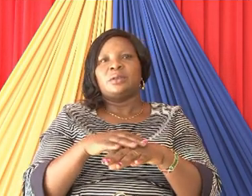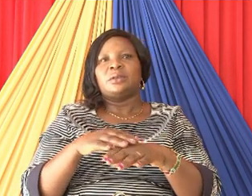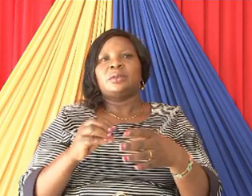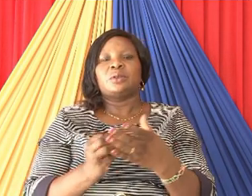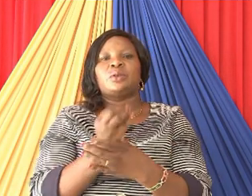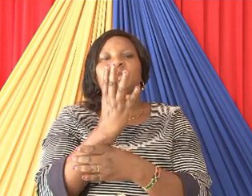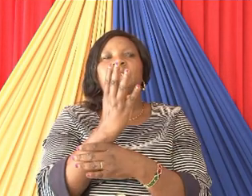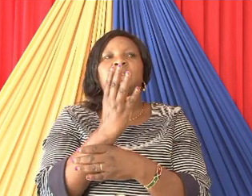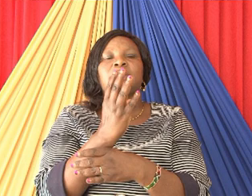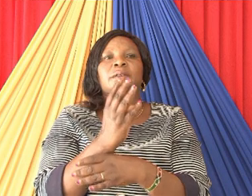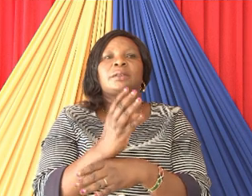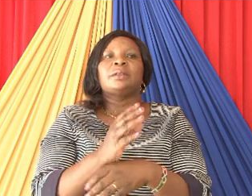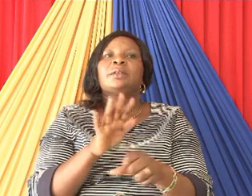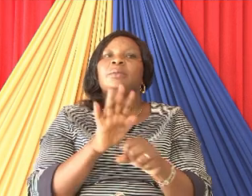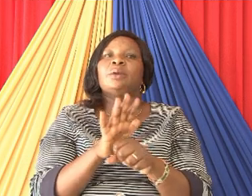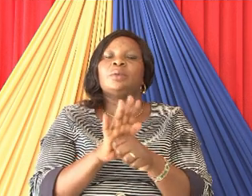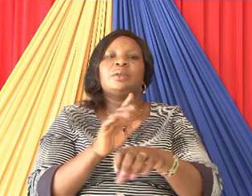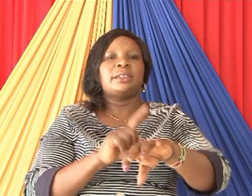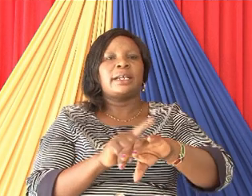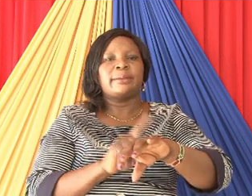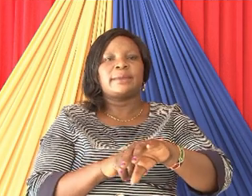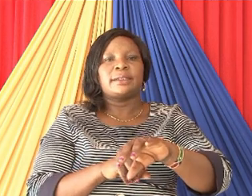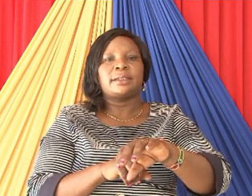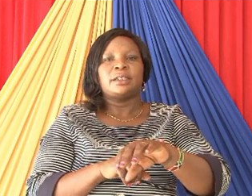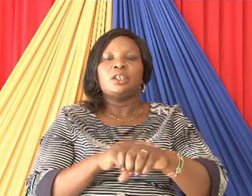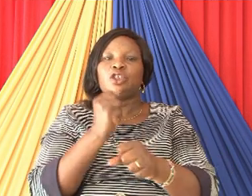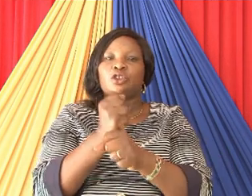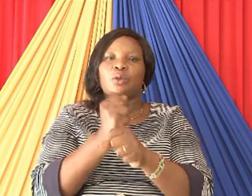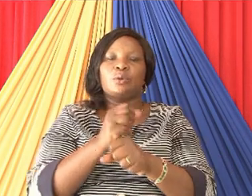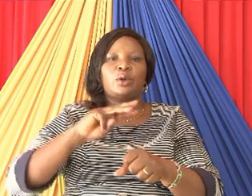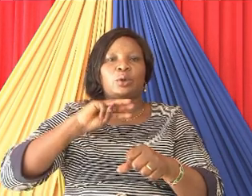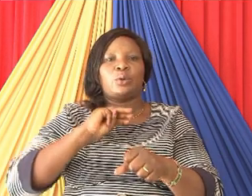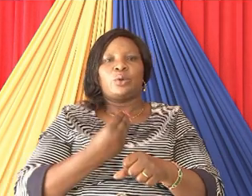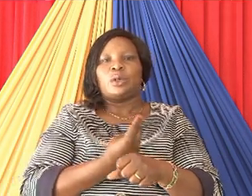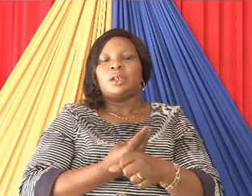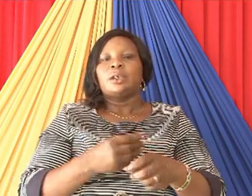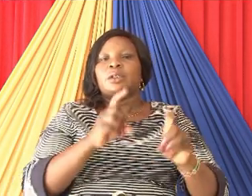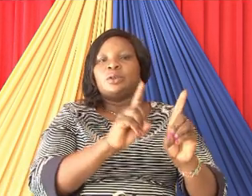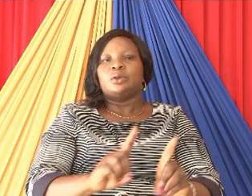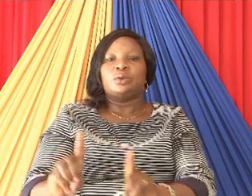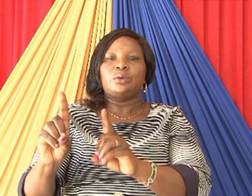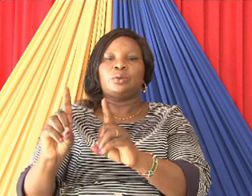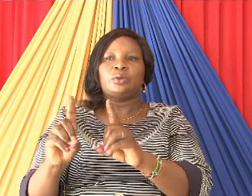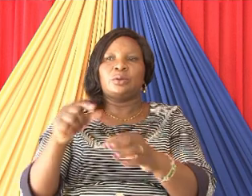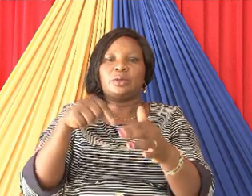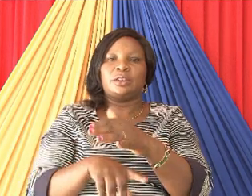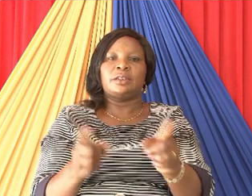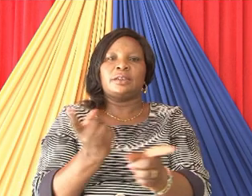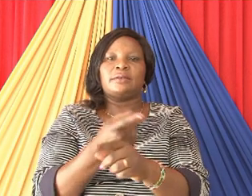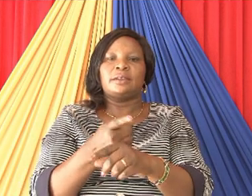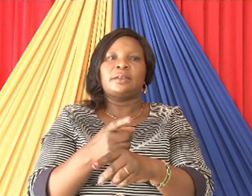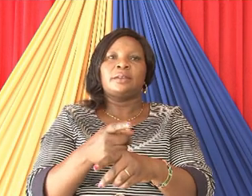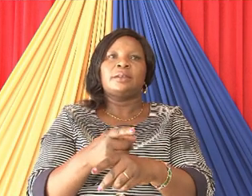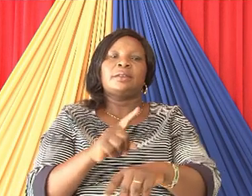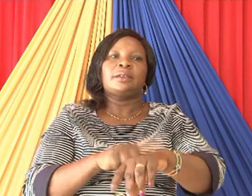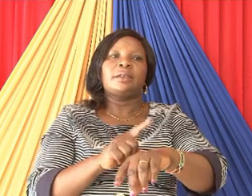Wakati mwingi na mara nyingi kazi ambazo tunazofanya wakati mwingine huweza